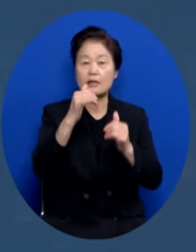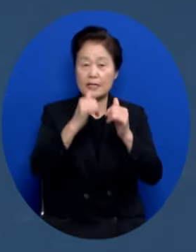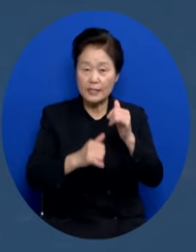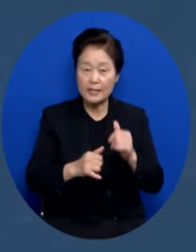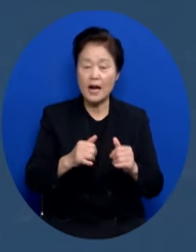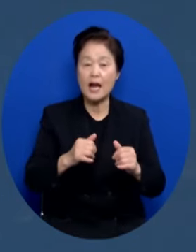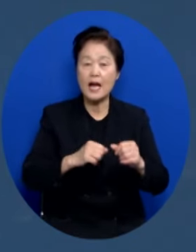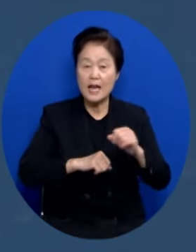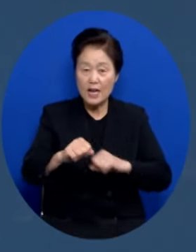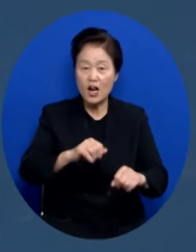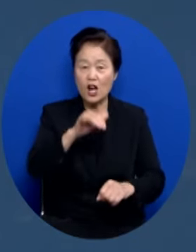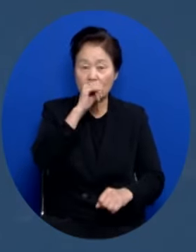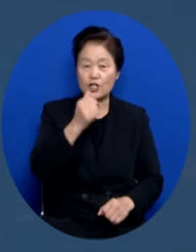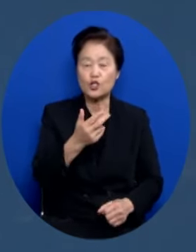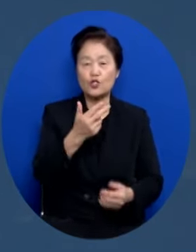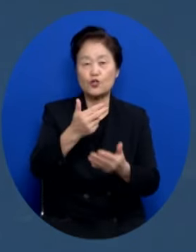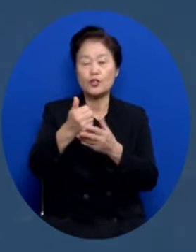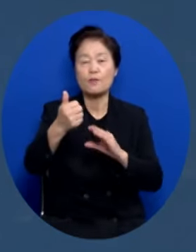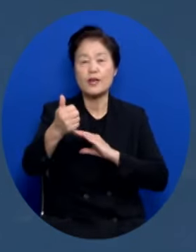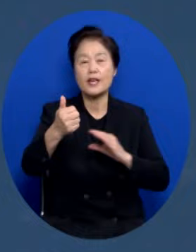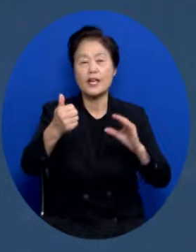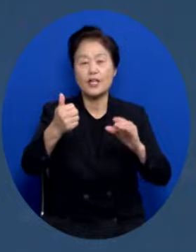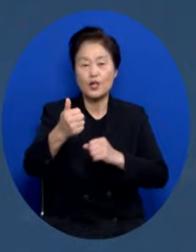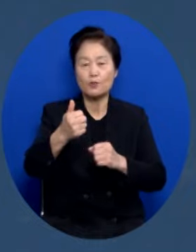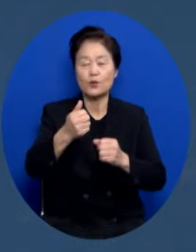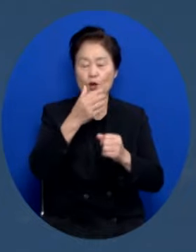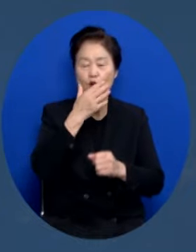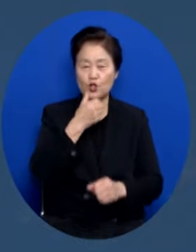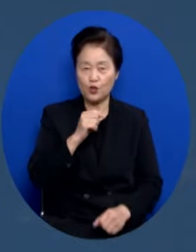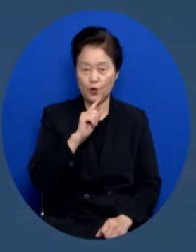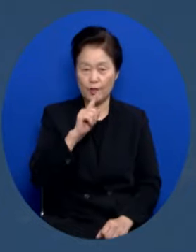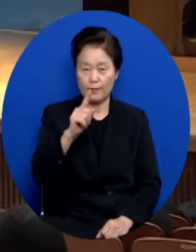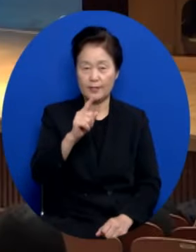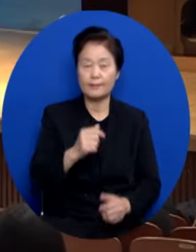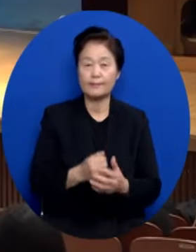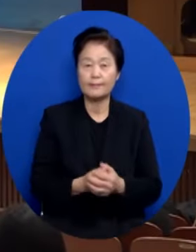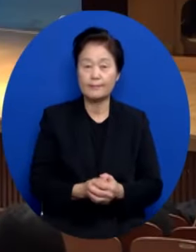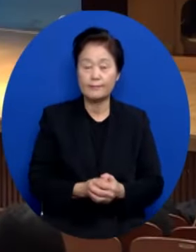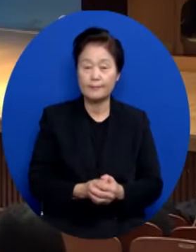역사가 일어나기를 주님의 이름으로 축원합니다.